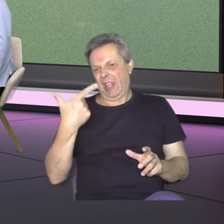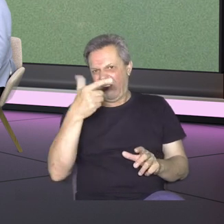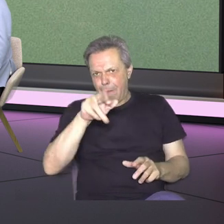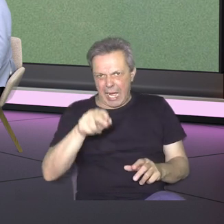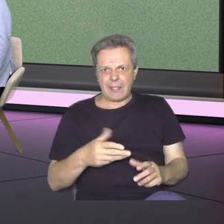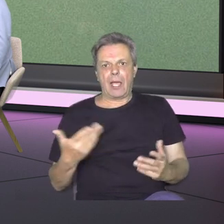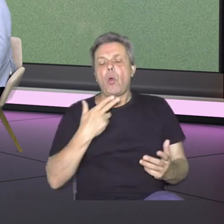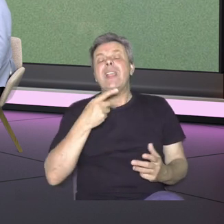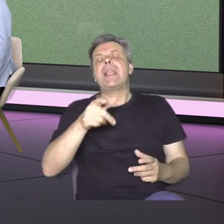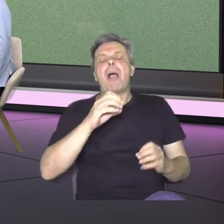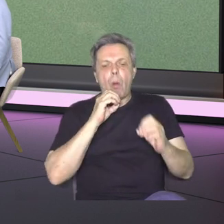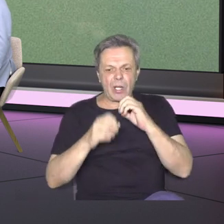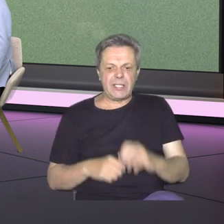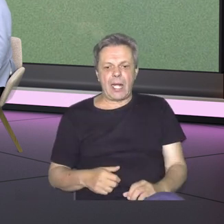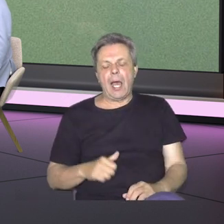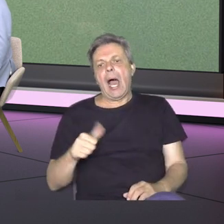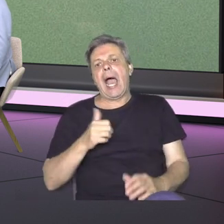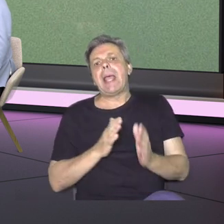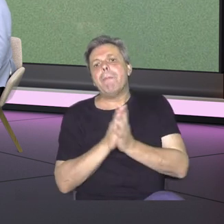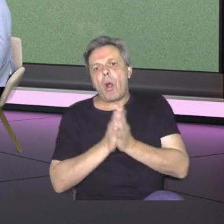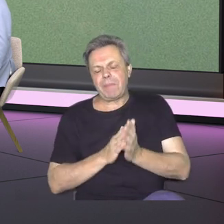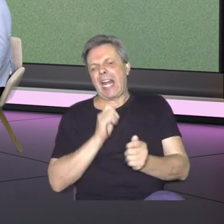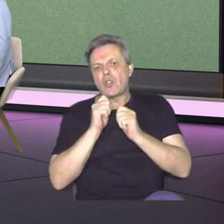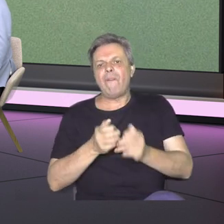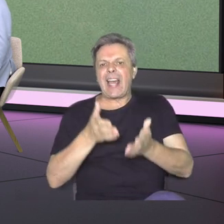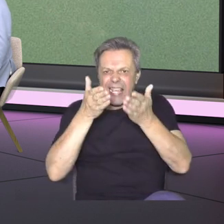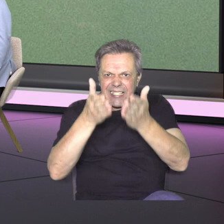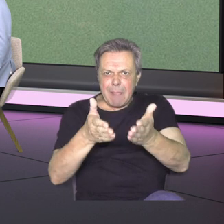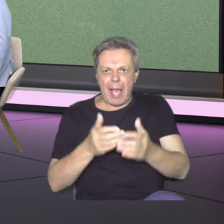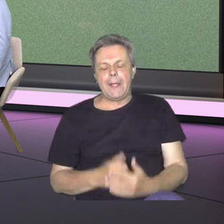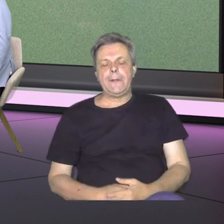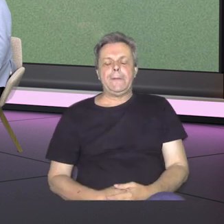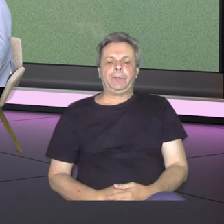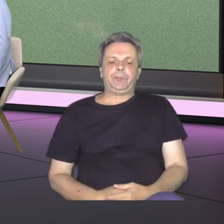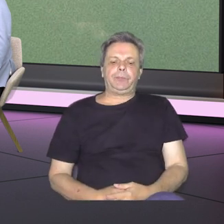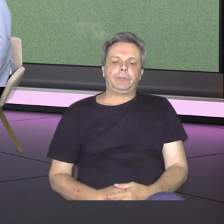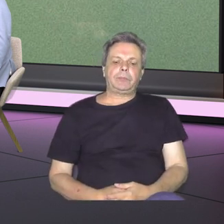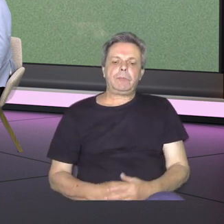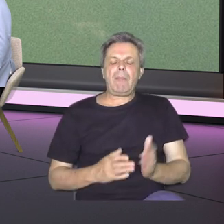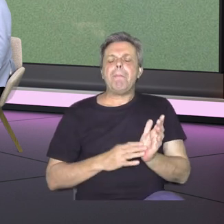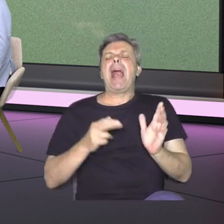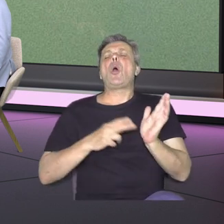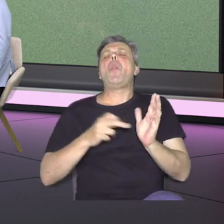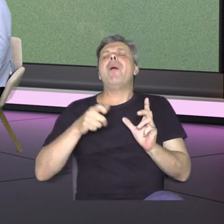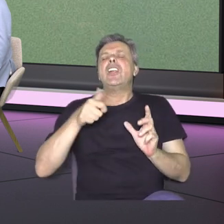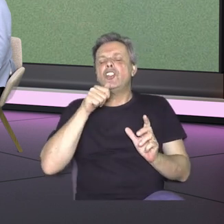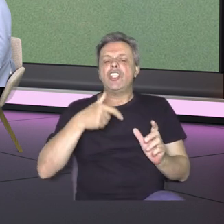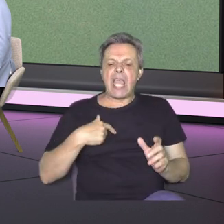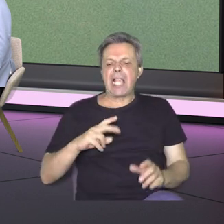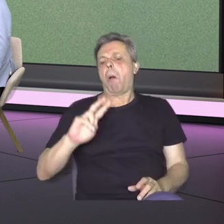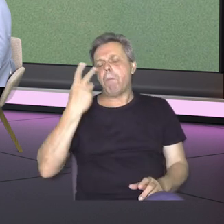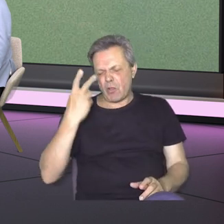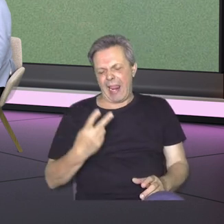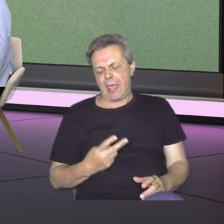koji s njima komunicira. E pa daj onda s njim održi razgovor. I Mato Novačić i ja